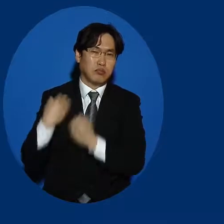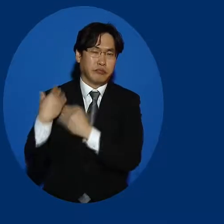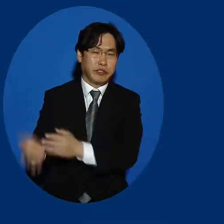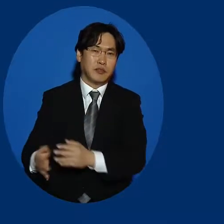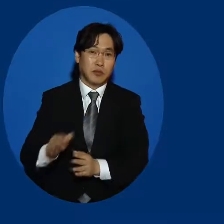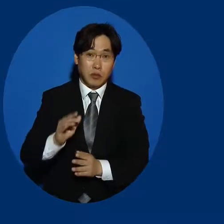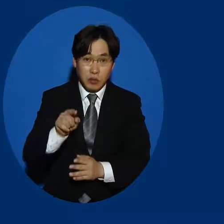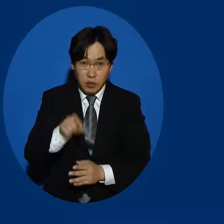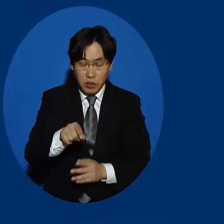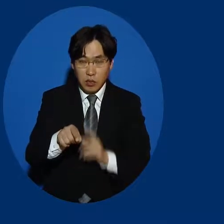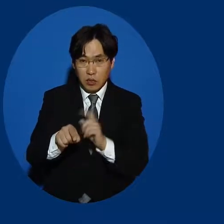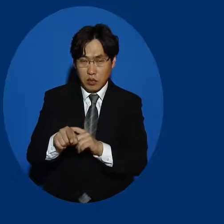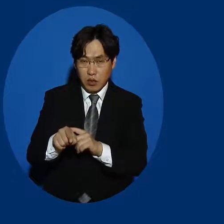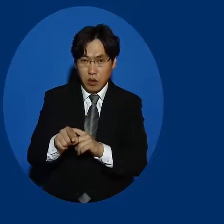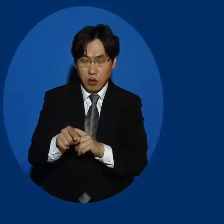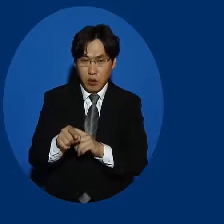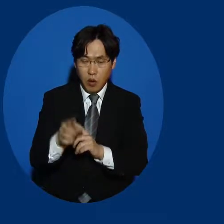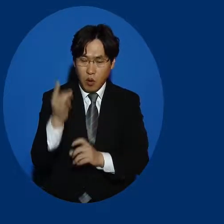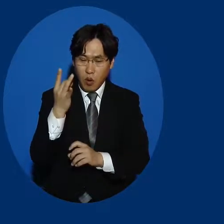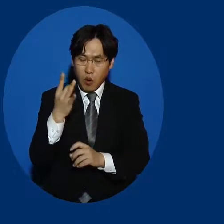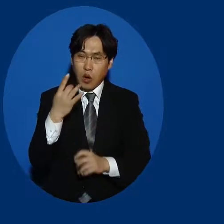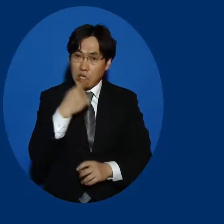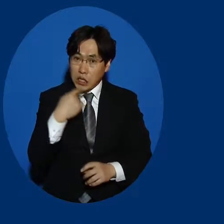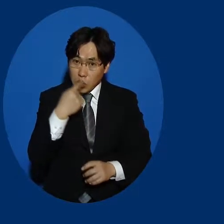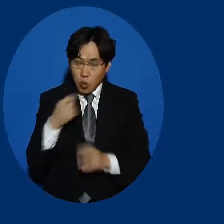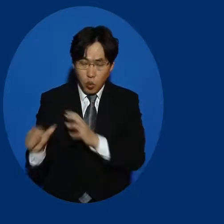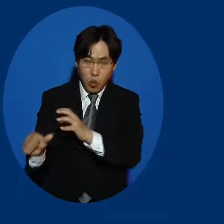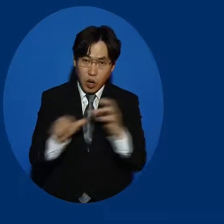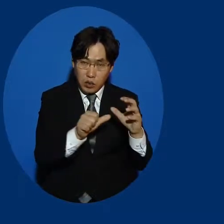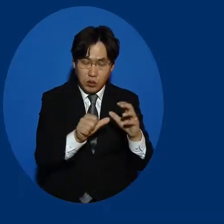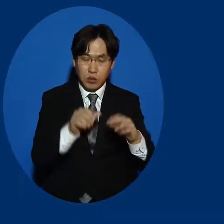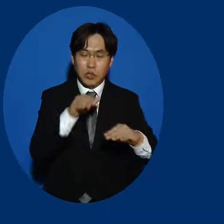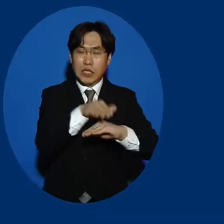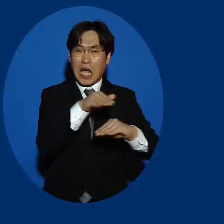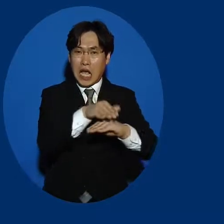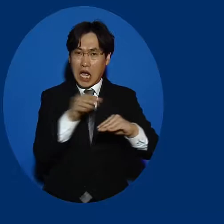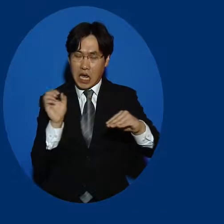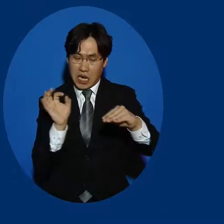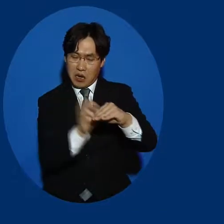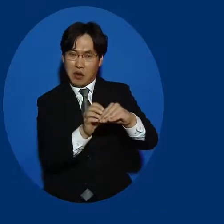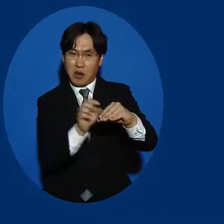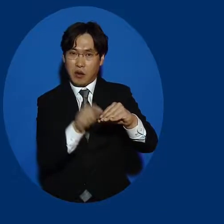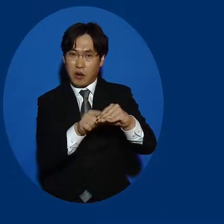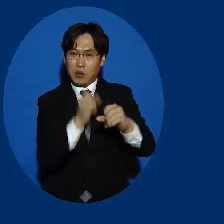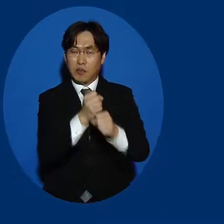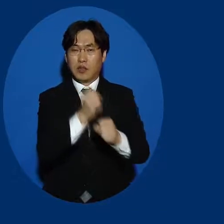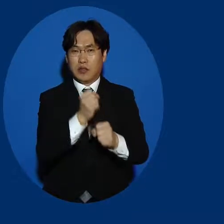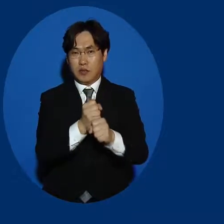그 레이저 지팡이의 원리를 가지고 만든 것이 바로 이 자동차의 후방 센서입니다.